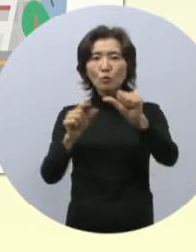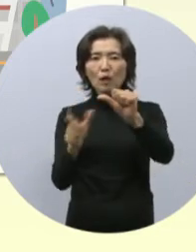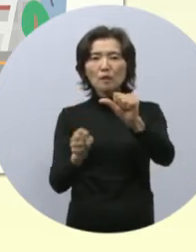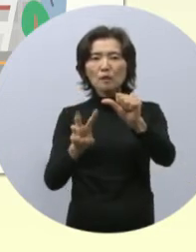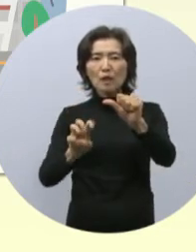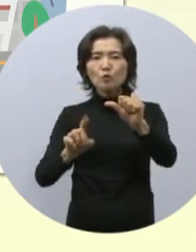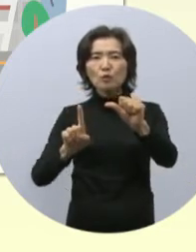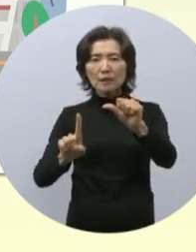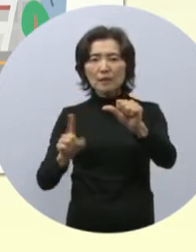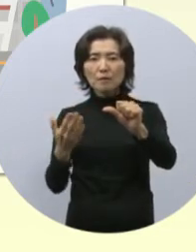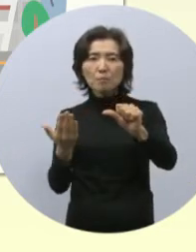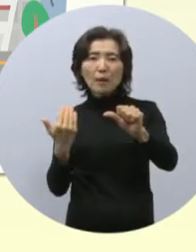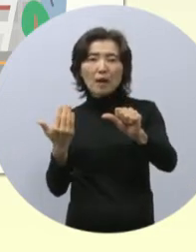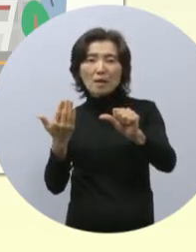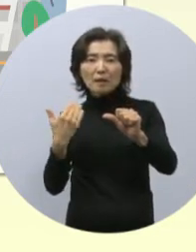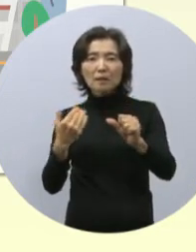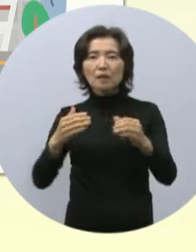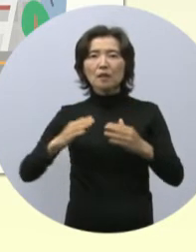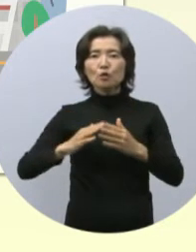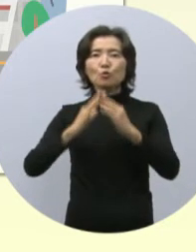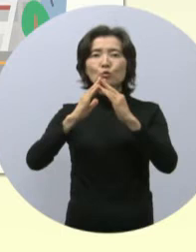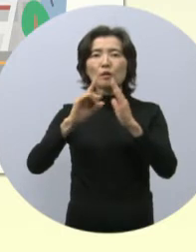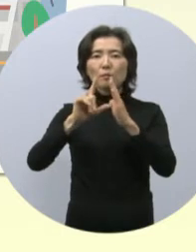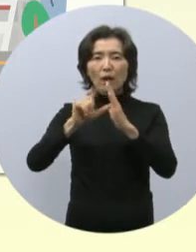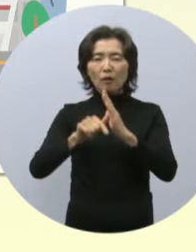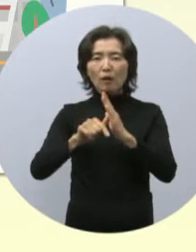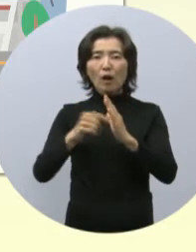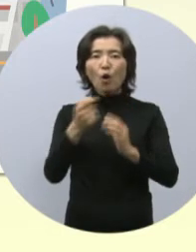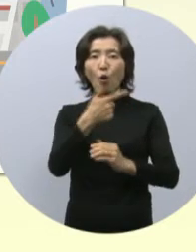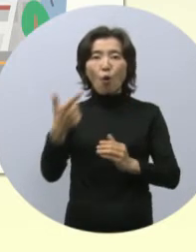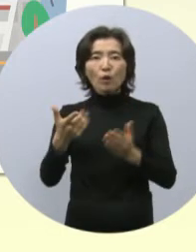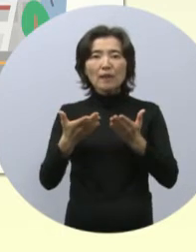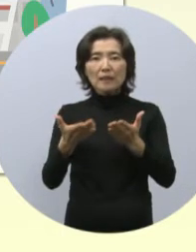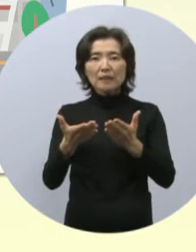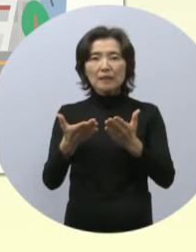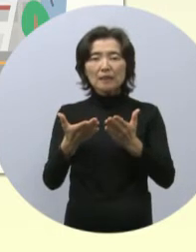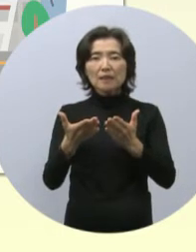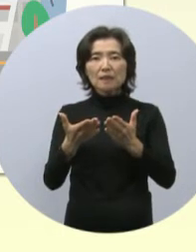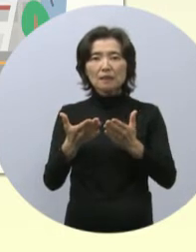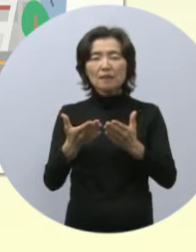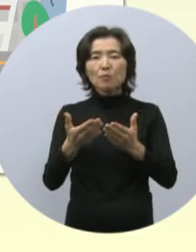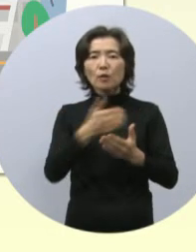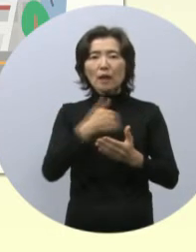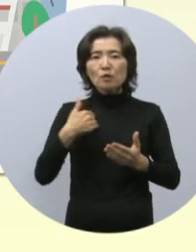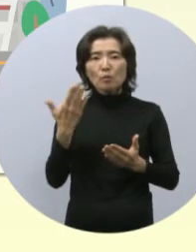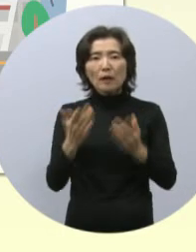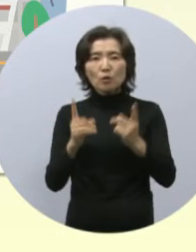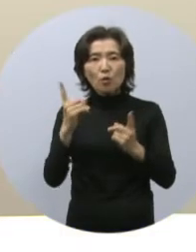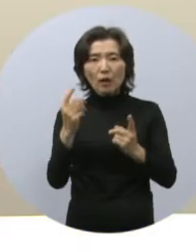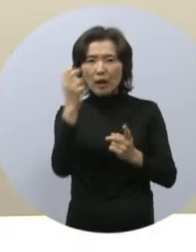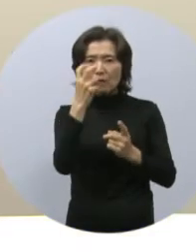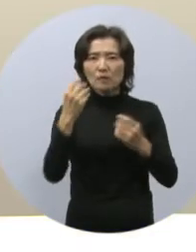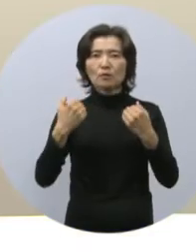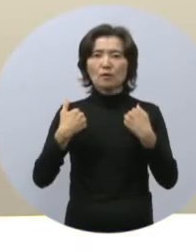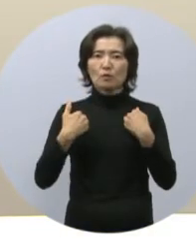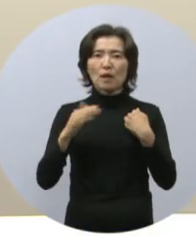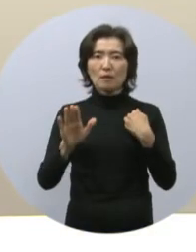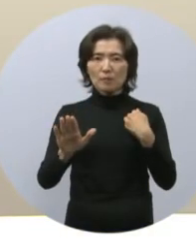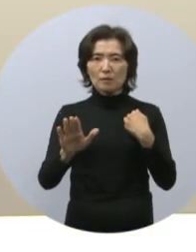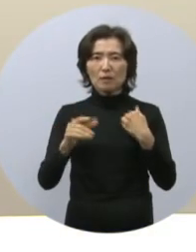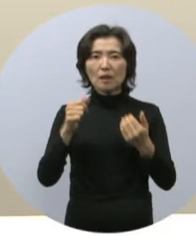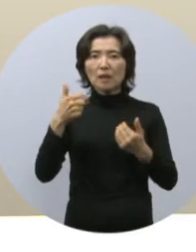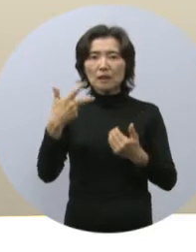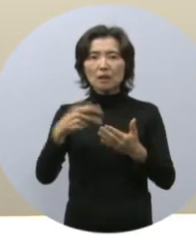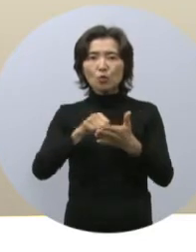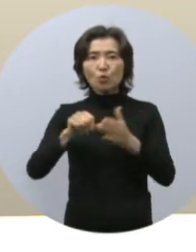31日以前に建築された場合は、大きな地震に耐えられるかどうか確認する必要があります。そこで市に